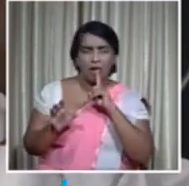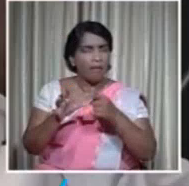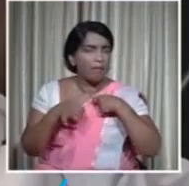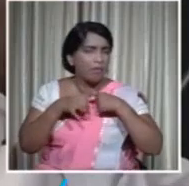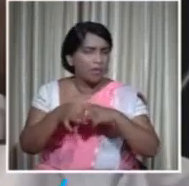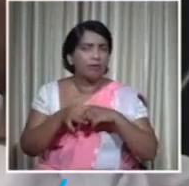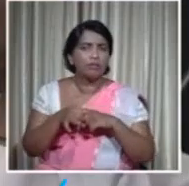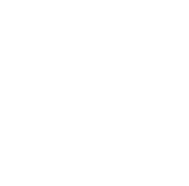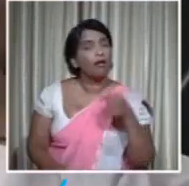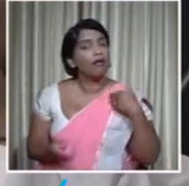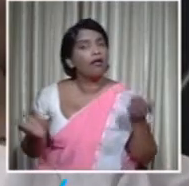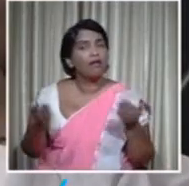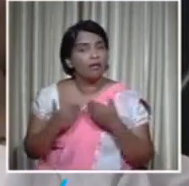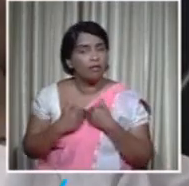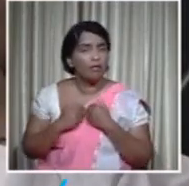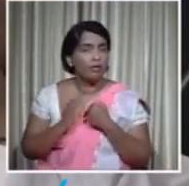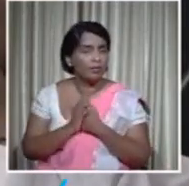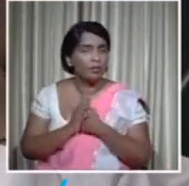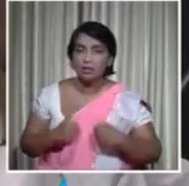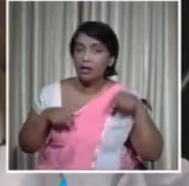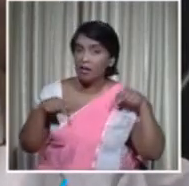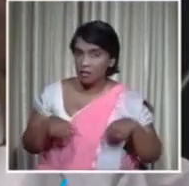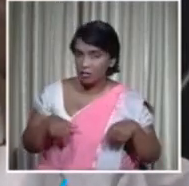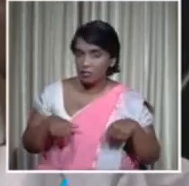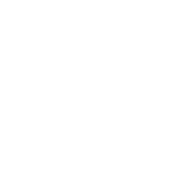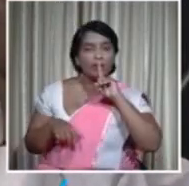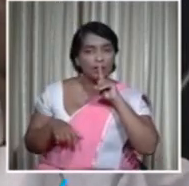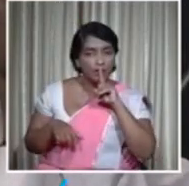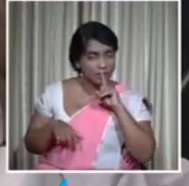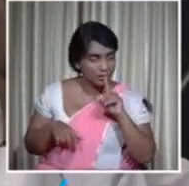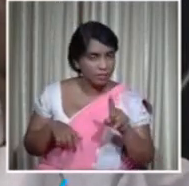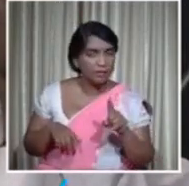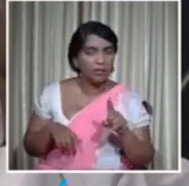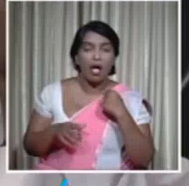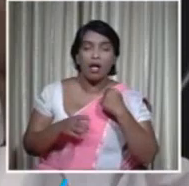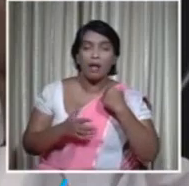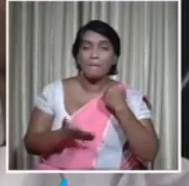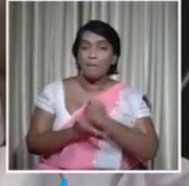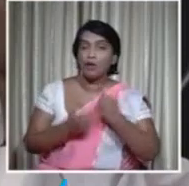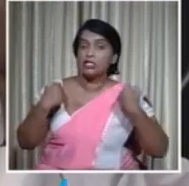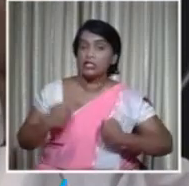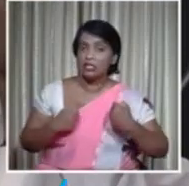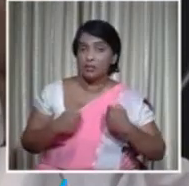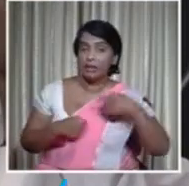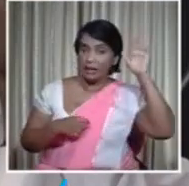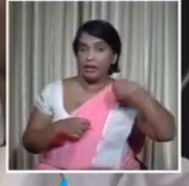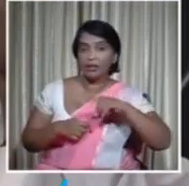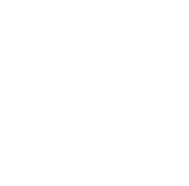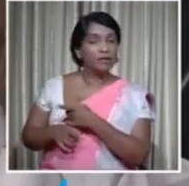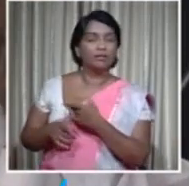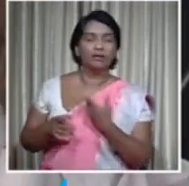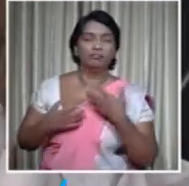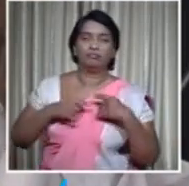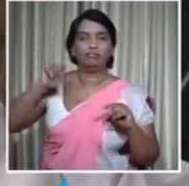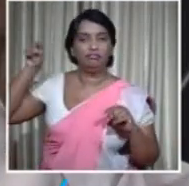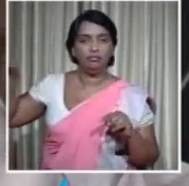අවස්ථාවකට ගොනු වෙලා ඉඳද්දි ගරු සභාපතිවරයා අද එන්න කියලා තිබුණා නිවාඩ් කබ්‍රාල් මහ බැංකුවේ අධිපතිවරයාට සහ මුදල් මණ්ඩලයට.